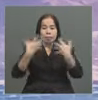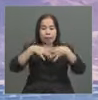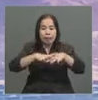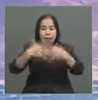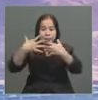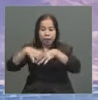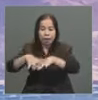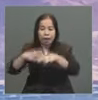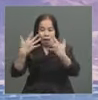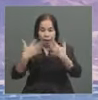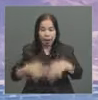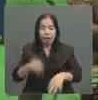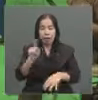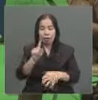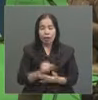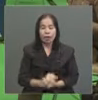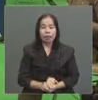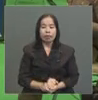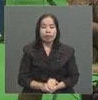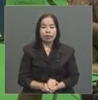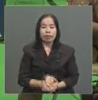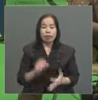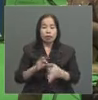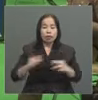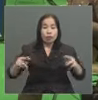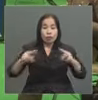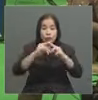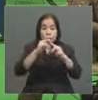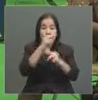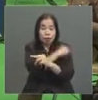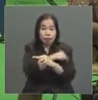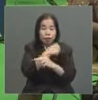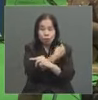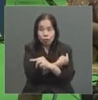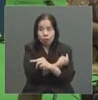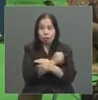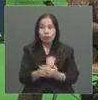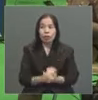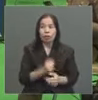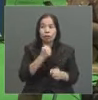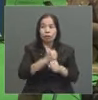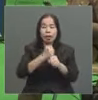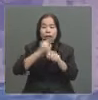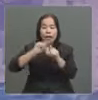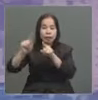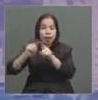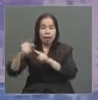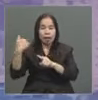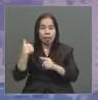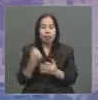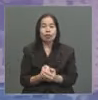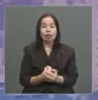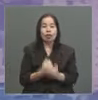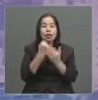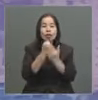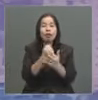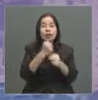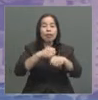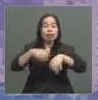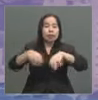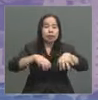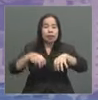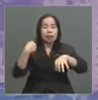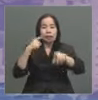ทั้งกระทรวงสาธารณสุขแล้วก็หน่วยงานที่เกี่ยวข้องนะฮะในการที่ดำเนินการเข้ามานะครับขออนุญ